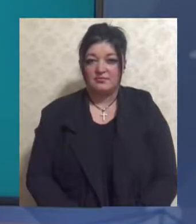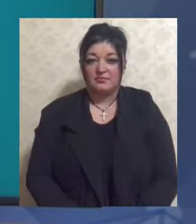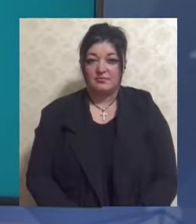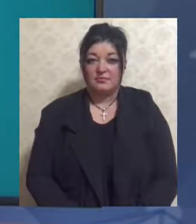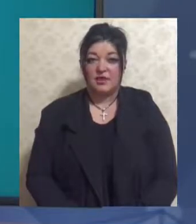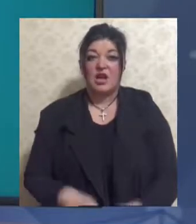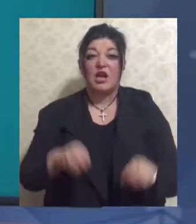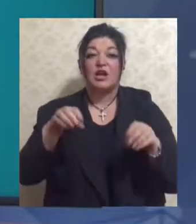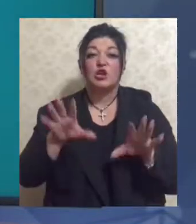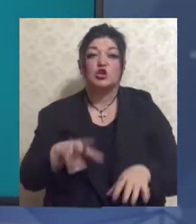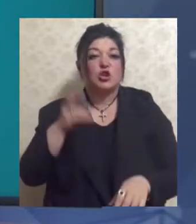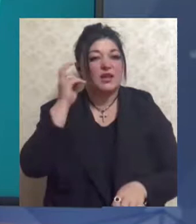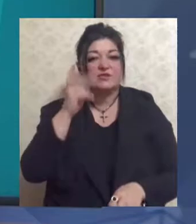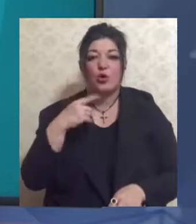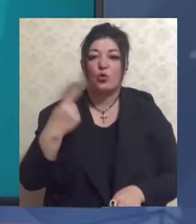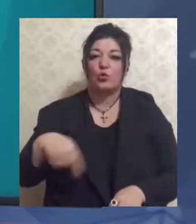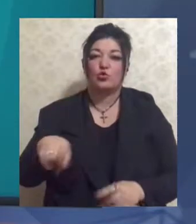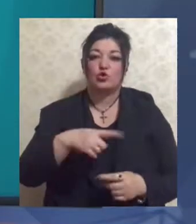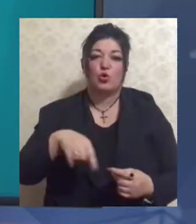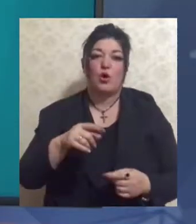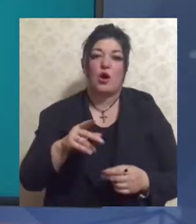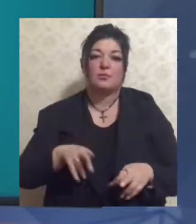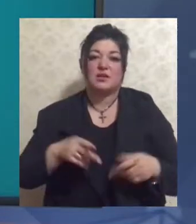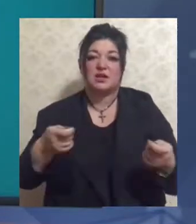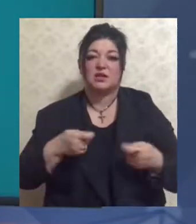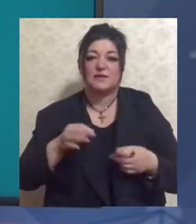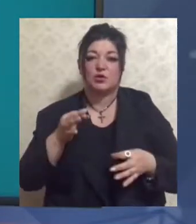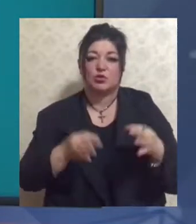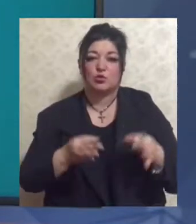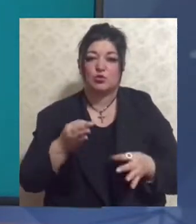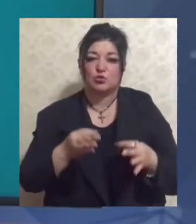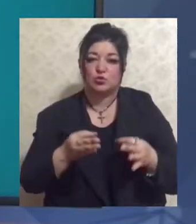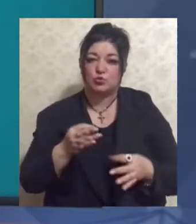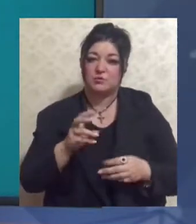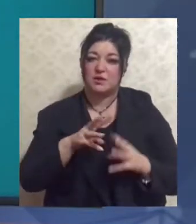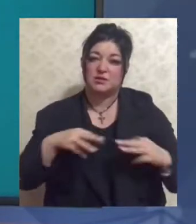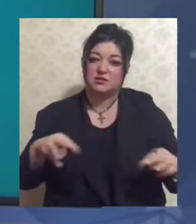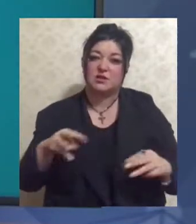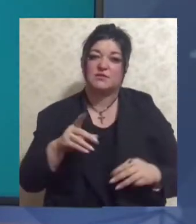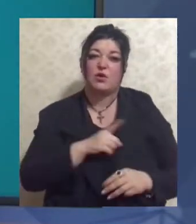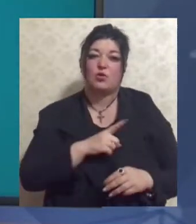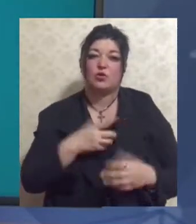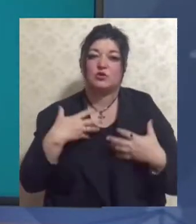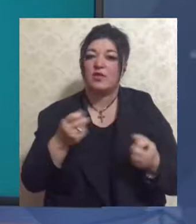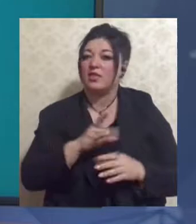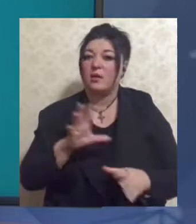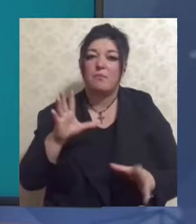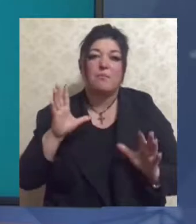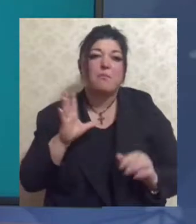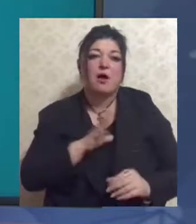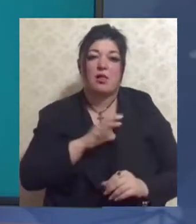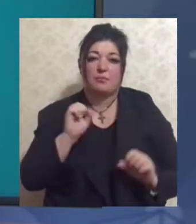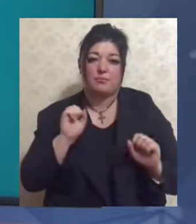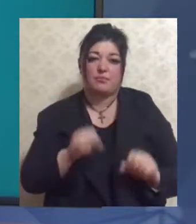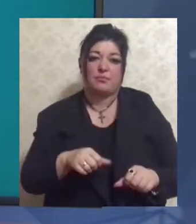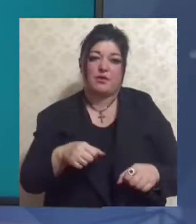Рішення Київського окружного адміністративного суду, згідно якого Міністерство охорони здоров'я не мало права покладати на Костянтина